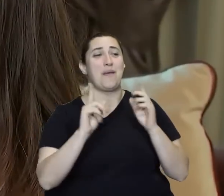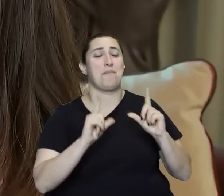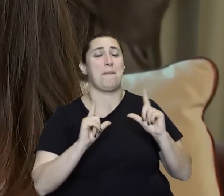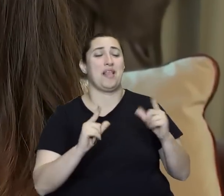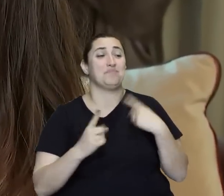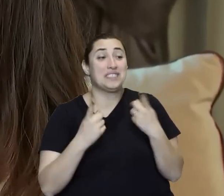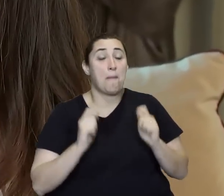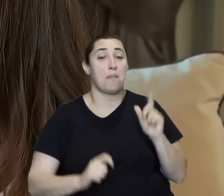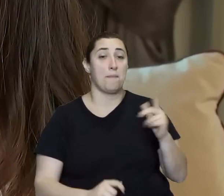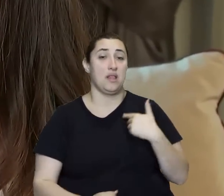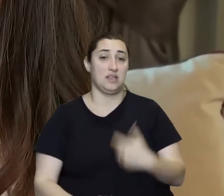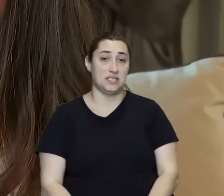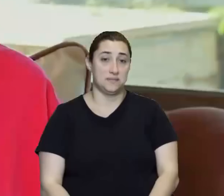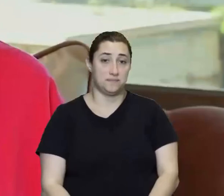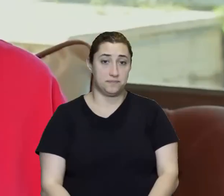şeyler yapmam lazım.